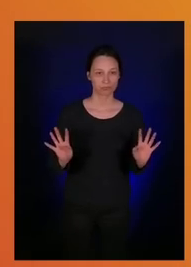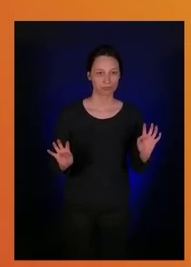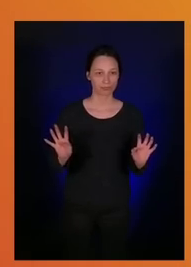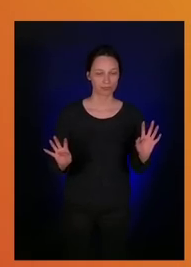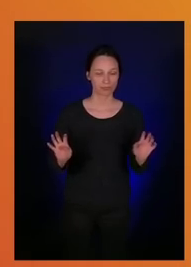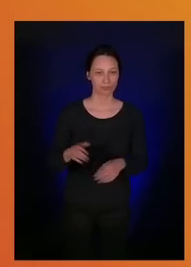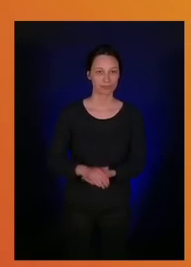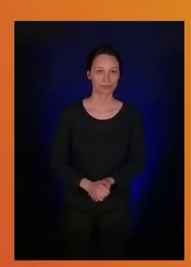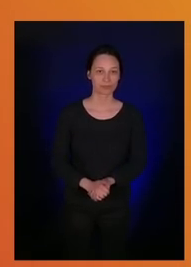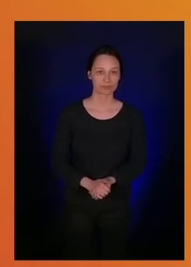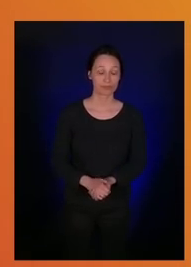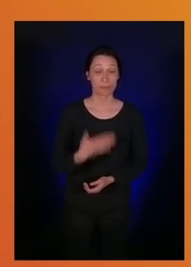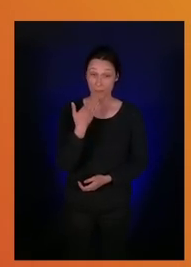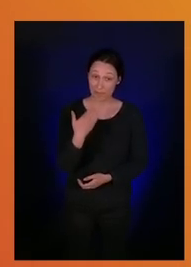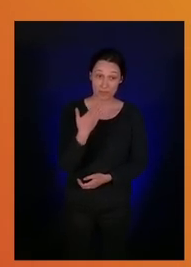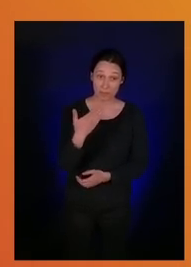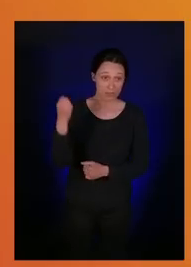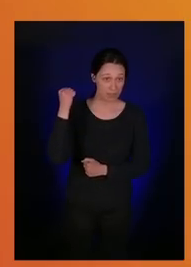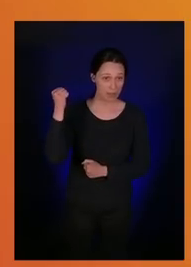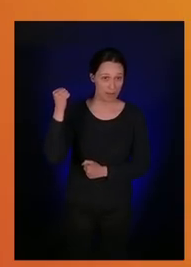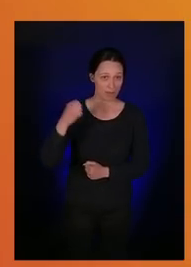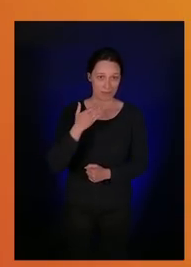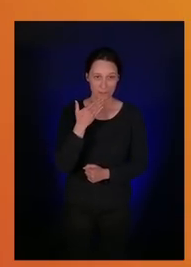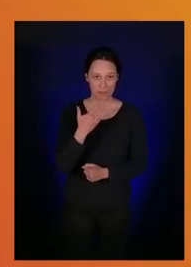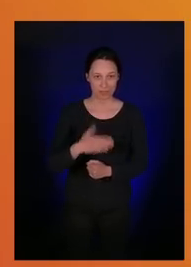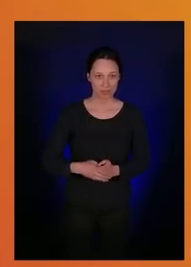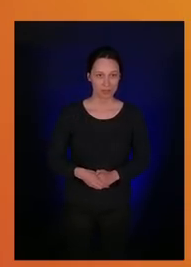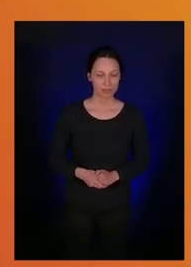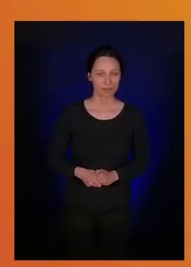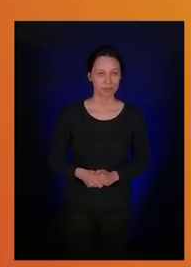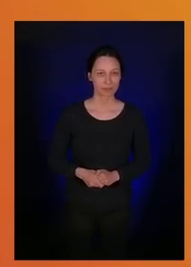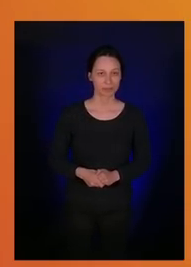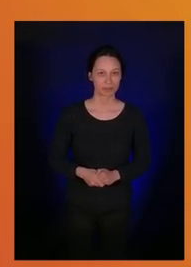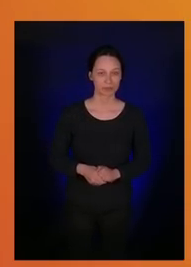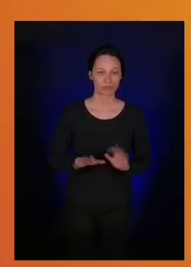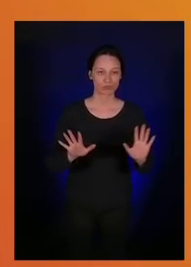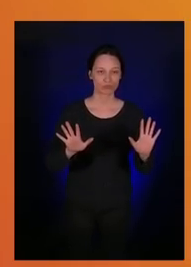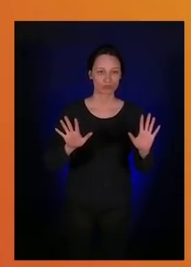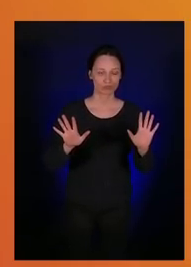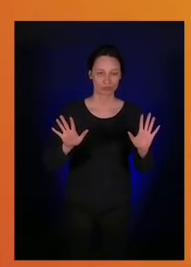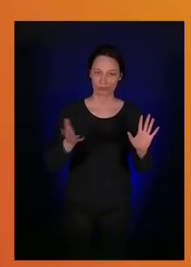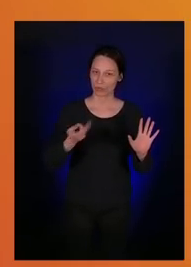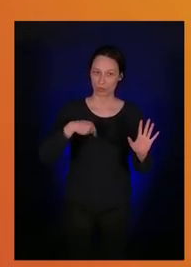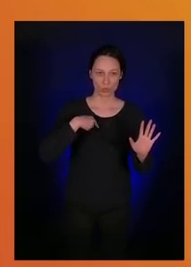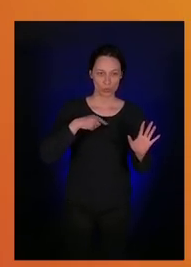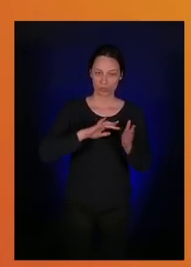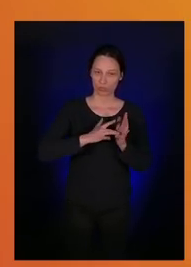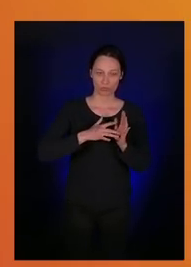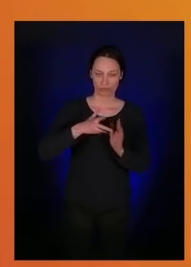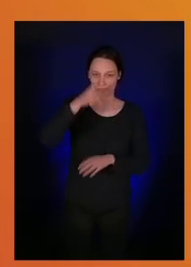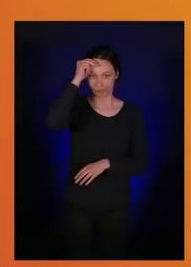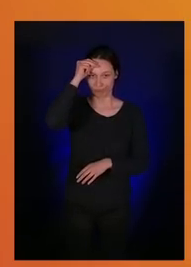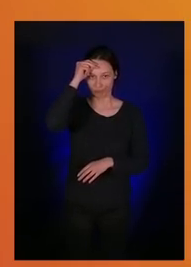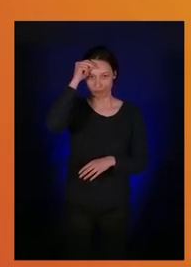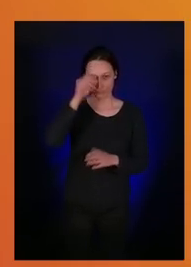Merci. Merci les camarades. Ce que je vous... Merci les camarades. Je pense qu'on a tous très bien entendu et compris le message.